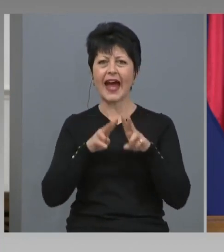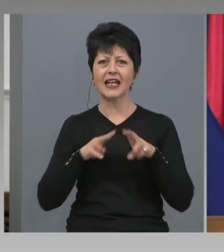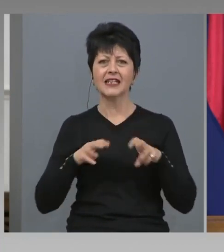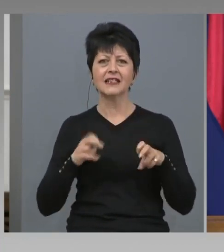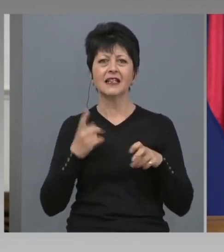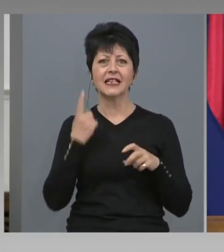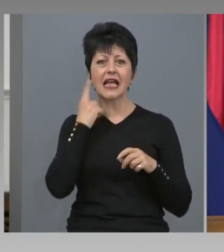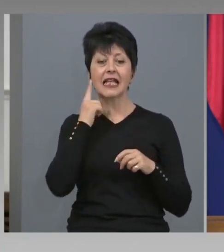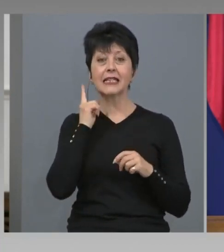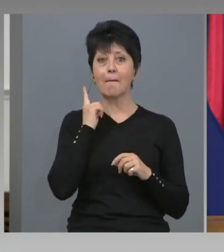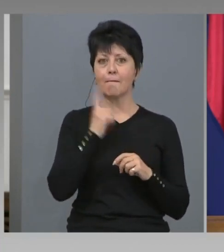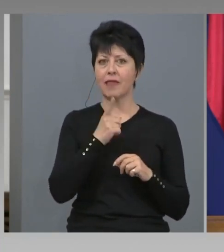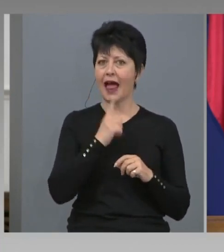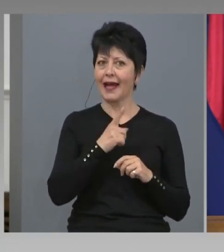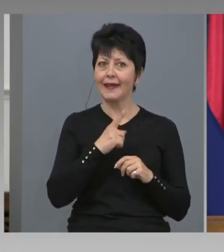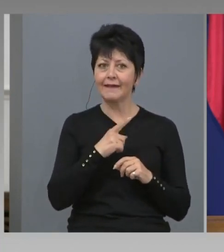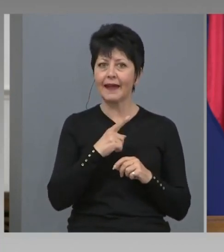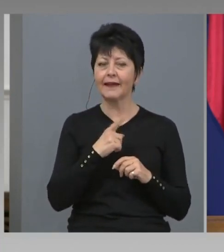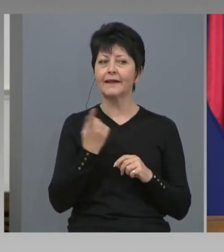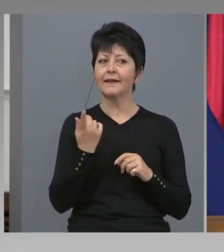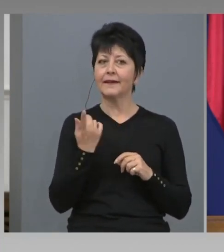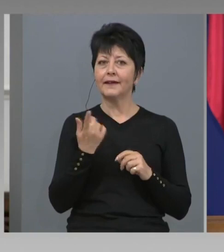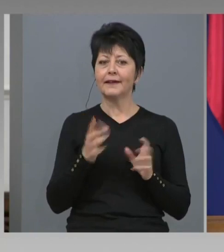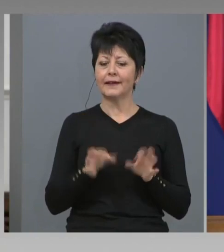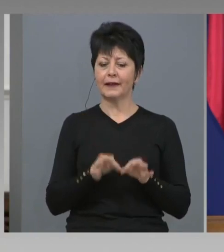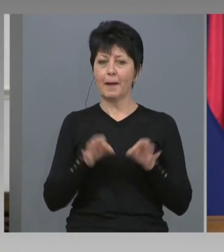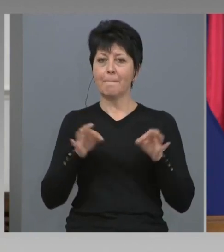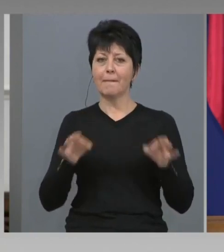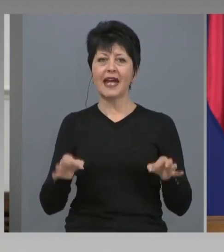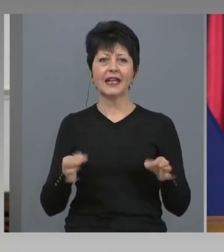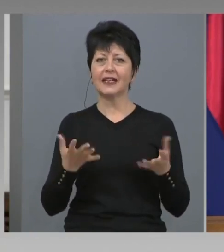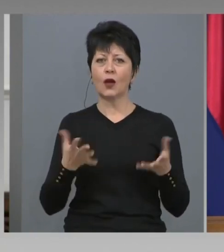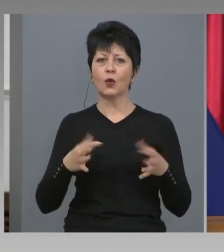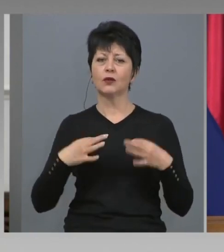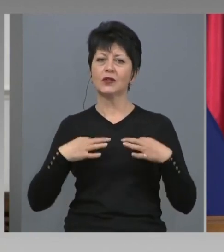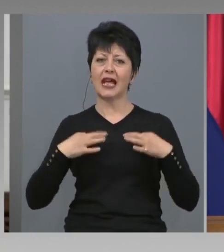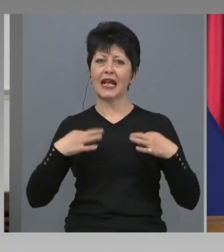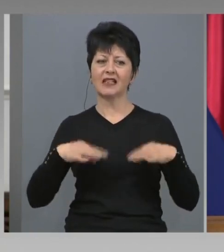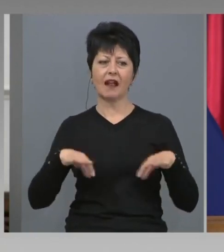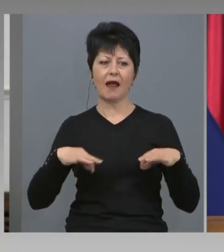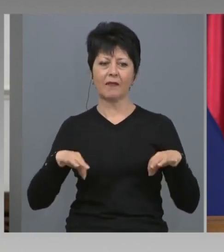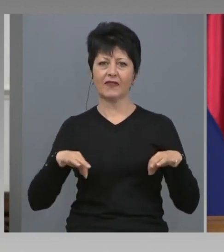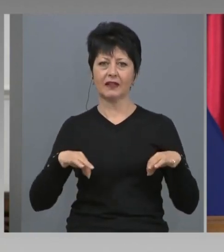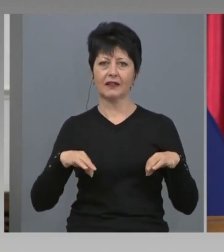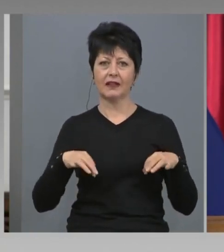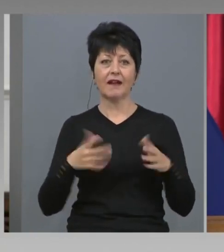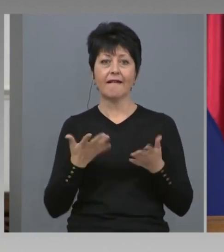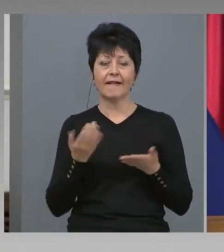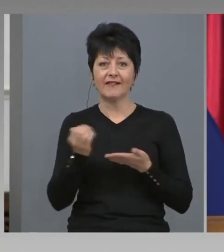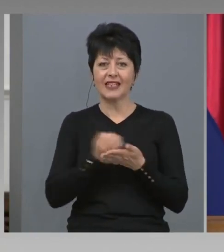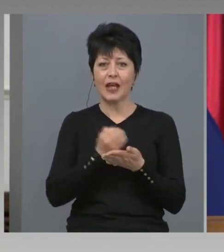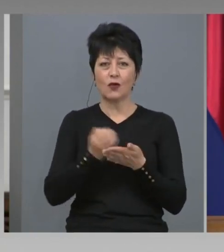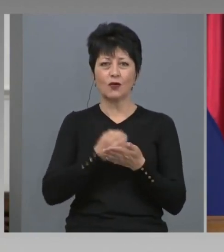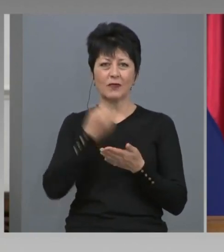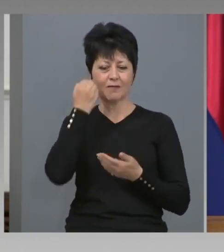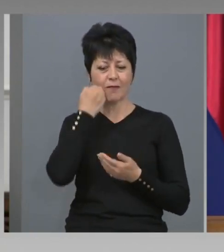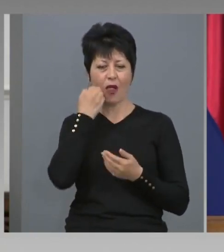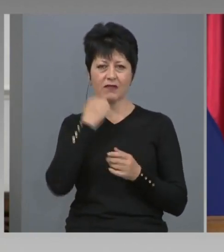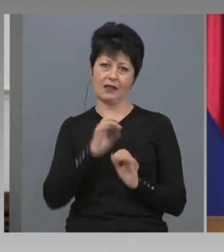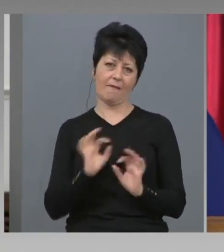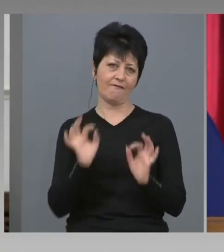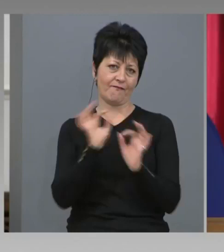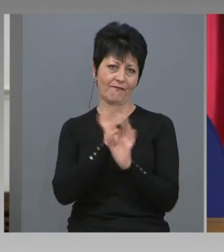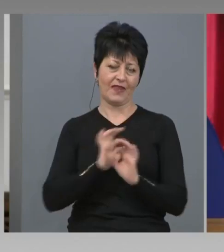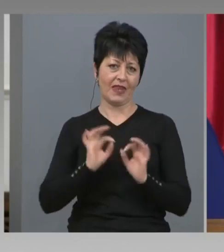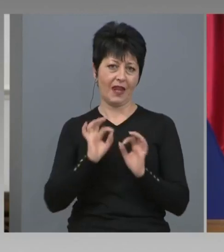икономически ползи от мерките, които се разхлабват в момента? Тоест... В момента няма икономически ползи. Това, че примерно 1000